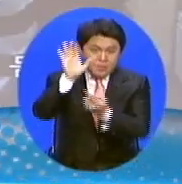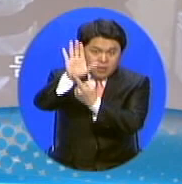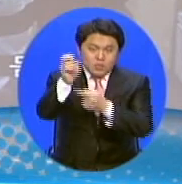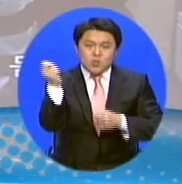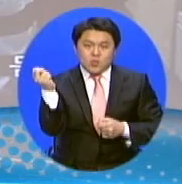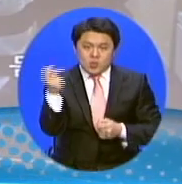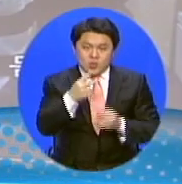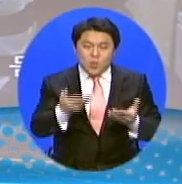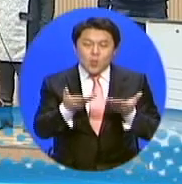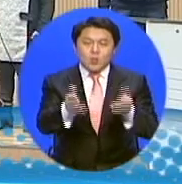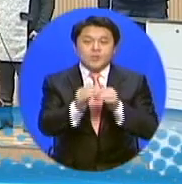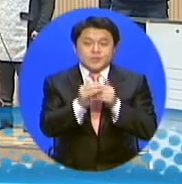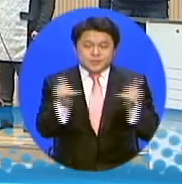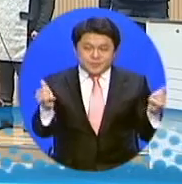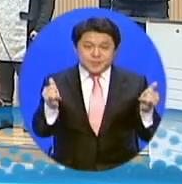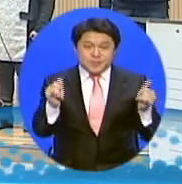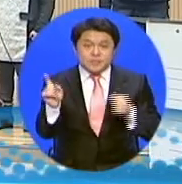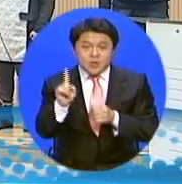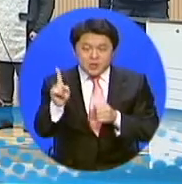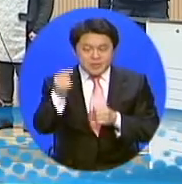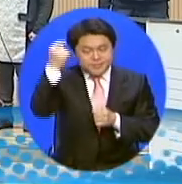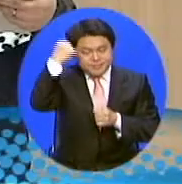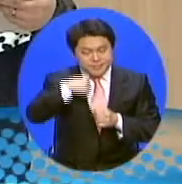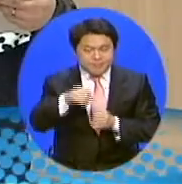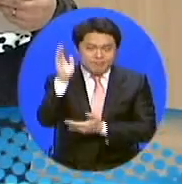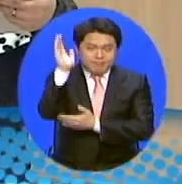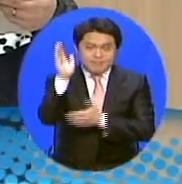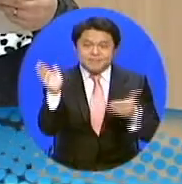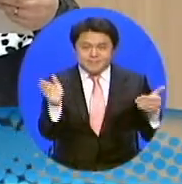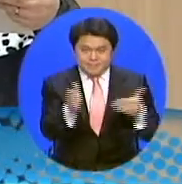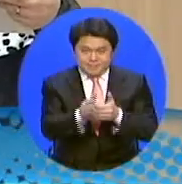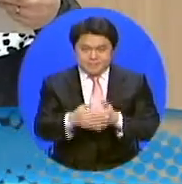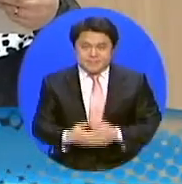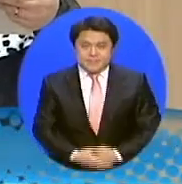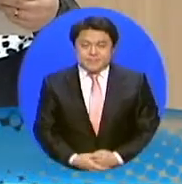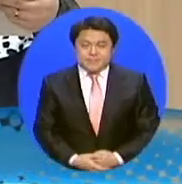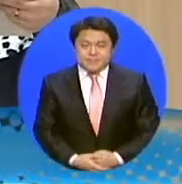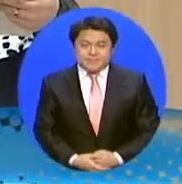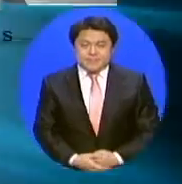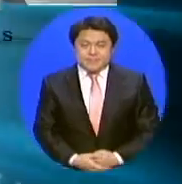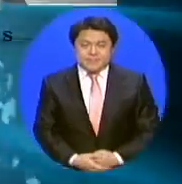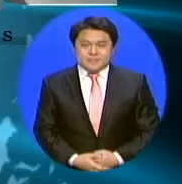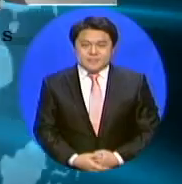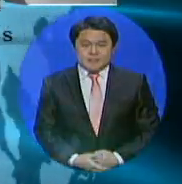더불어 자원봉사 활동에 참여한 봉사자들의 소감을 듣는 순서도 마련됐습니다.